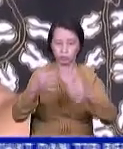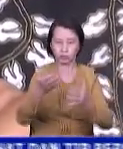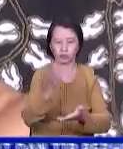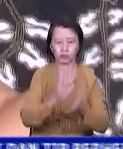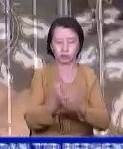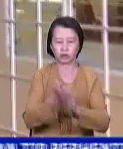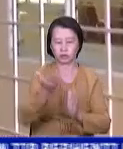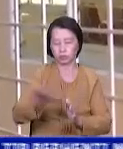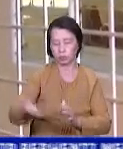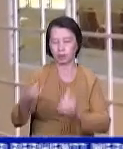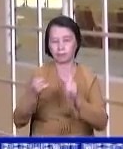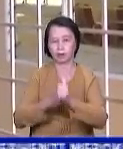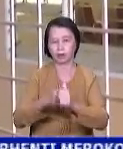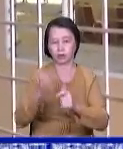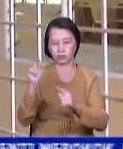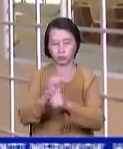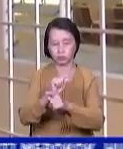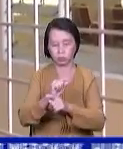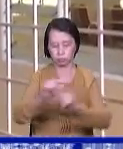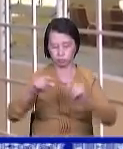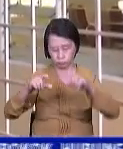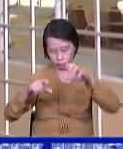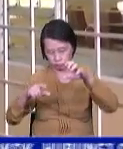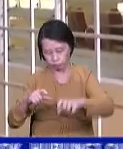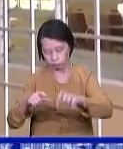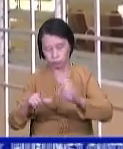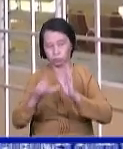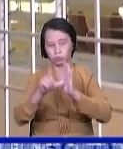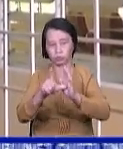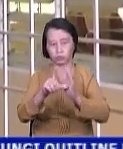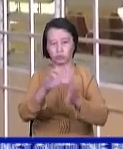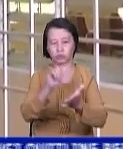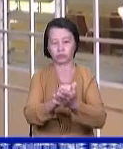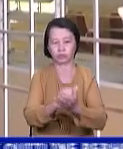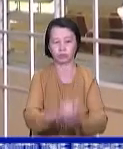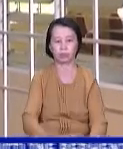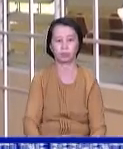telah menjadi barang yang pertama menggunakan penandaan logo tersebut